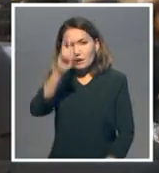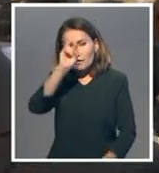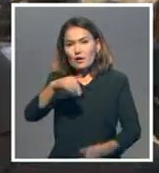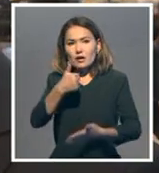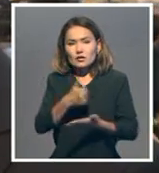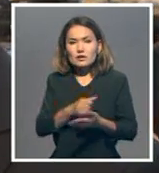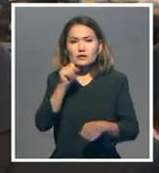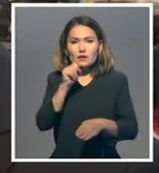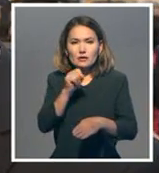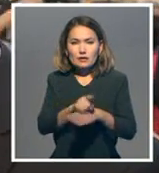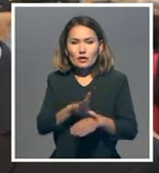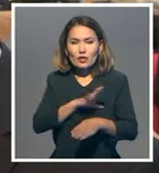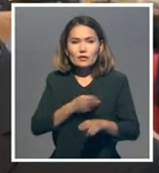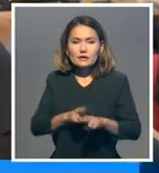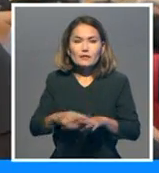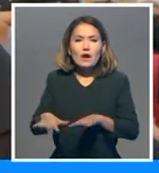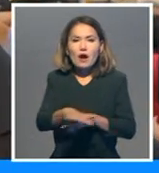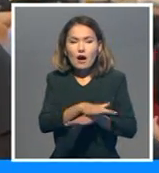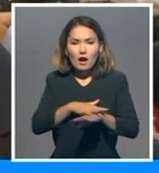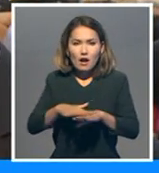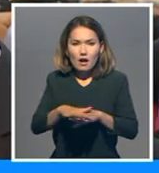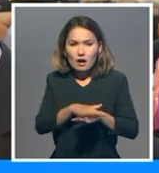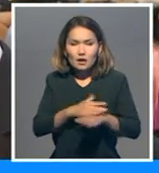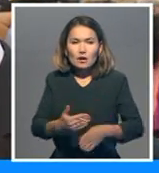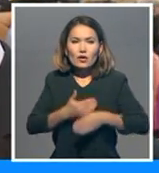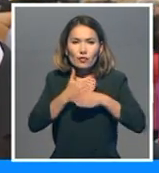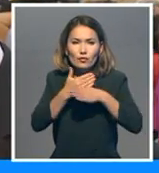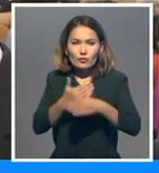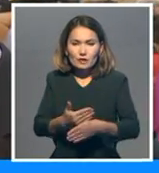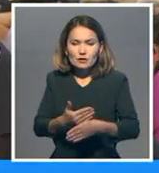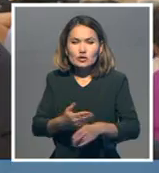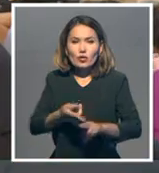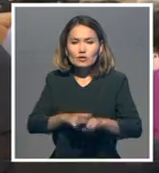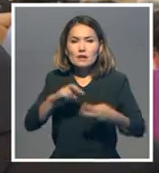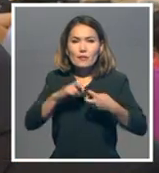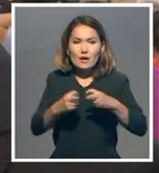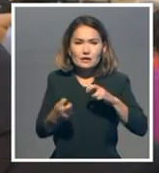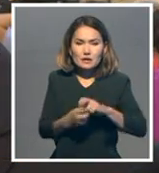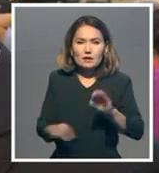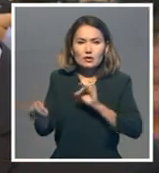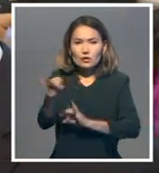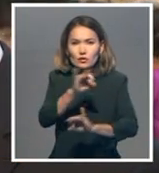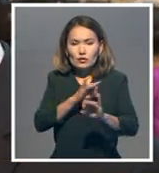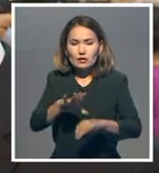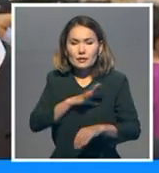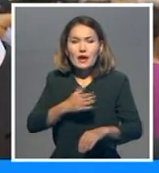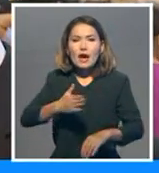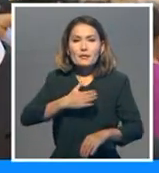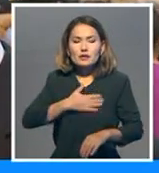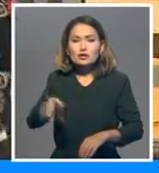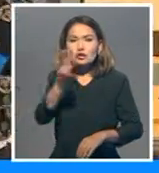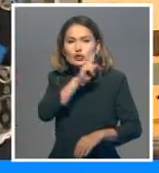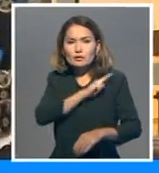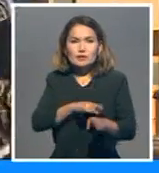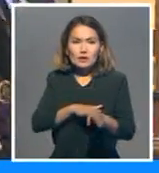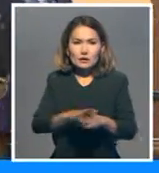мына үкіметке сол халыққа қиындық түсірмеу жөнінде. Міне осындай мәселелердің көбісі болып отыр. Міне сондықтан да біз жұмысты